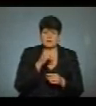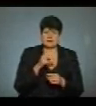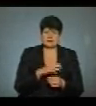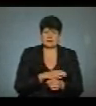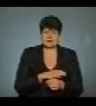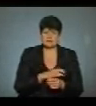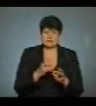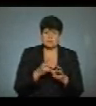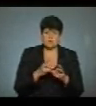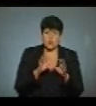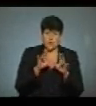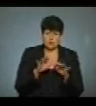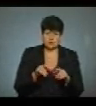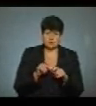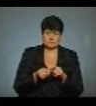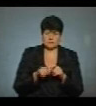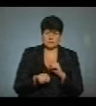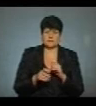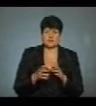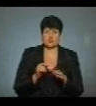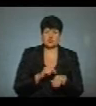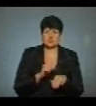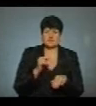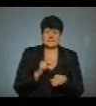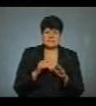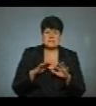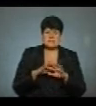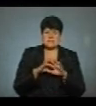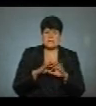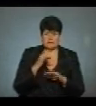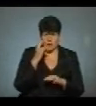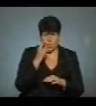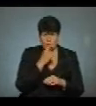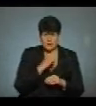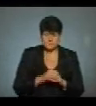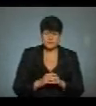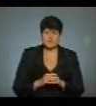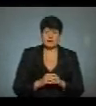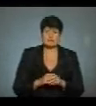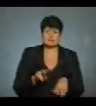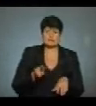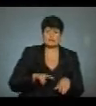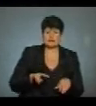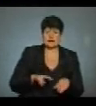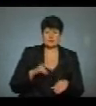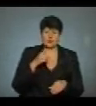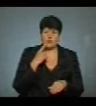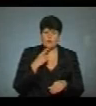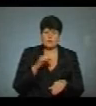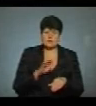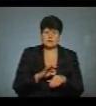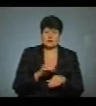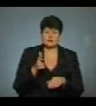тиску, потрібне комп'ютерне обстеження полів зору та чутливості сітківки ока. Директор діагностичного центру Петро Левицький каже, захворіти